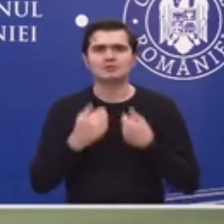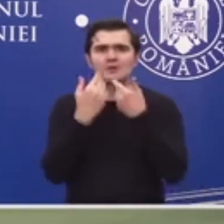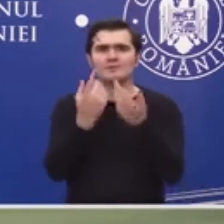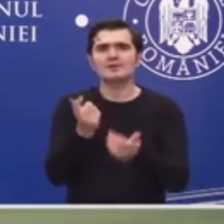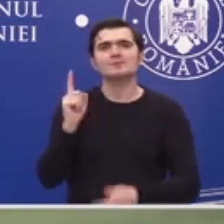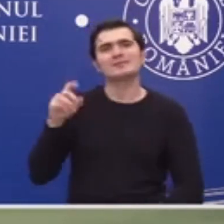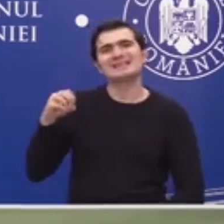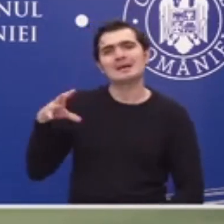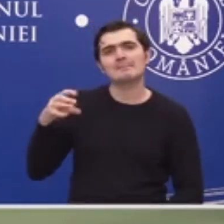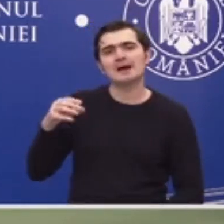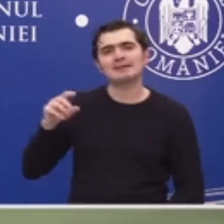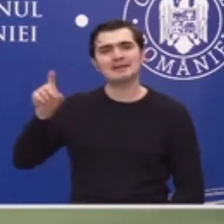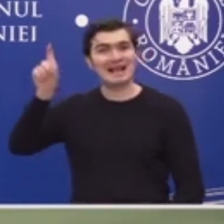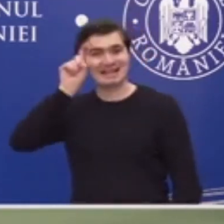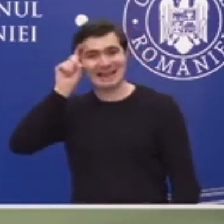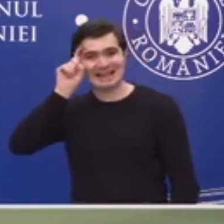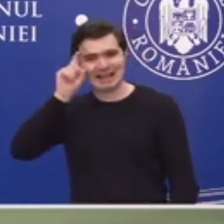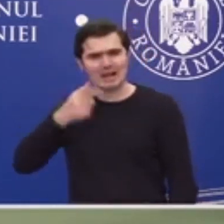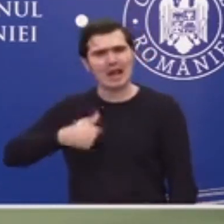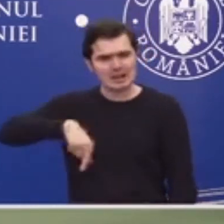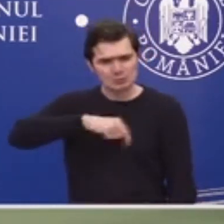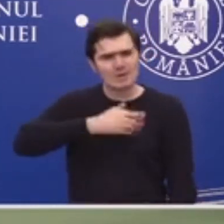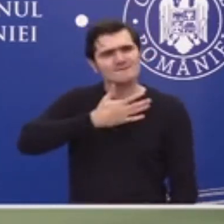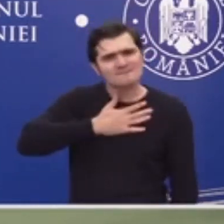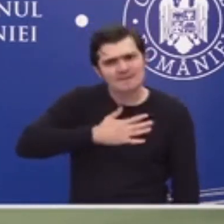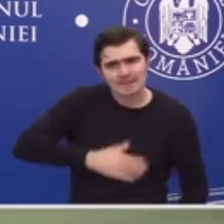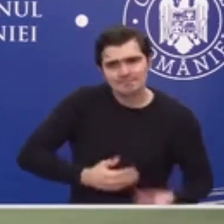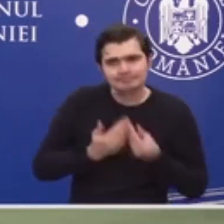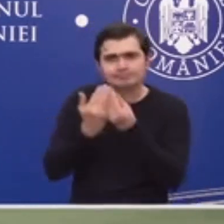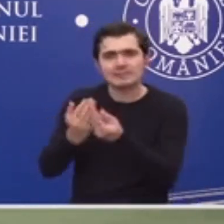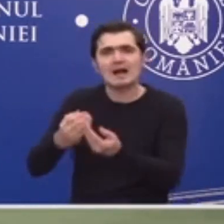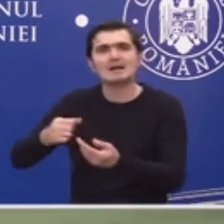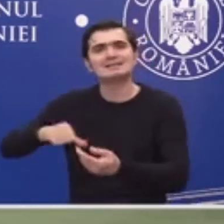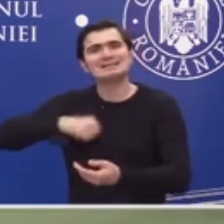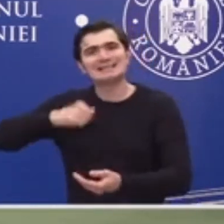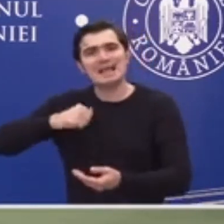care noi ne dorim ca tinerii să îl dea în întreaga societate.